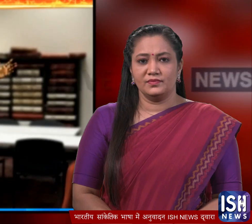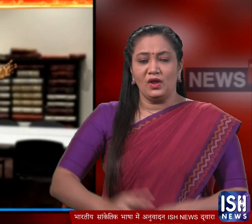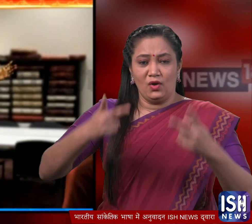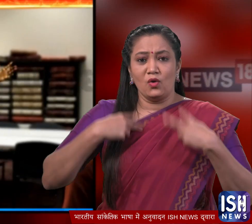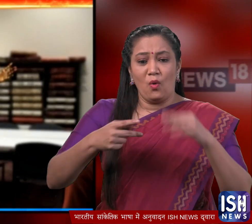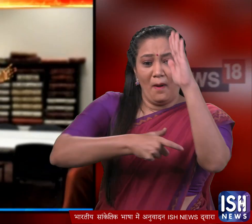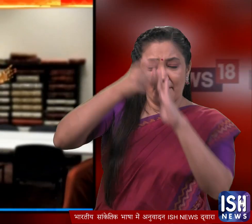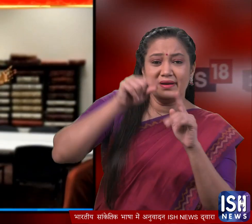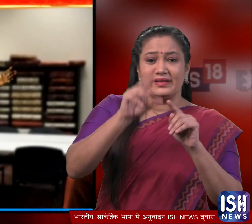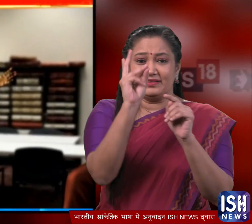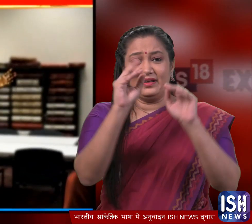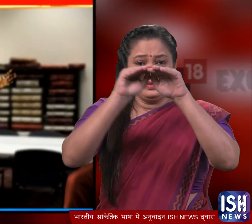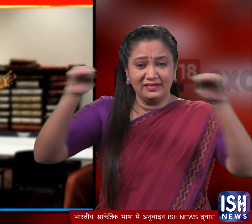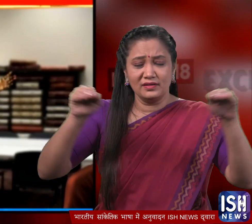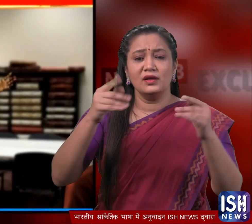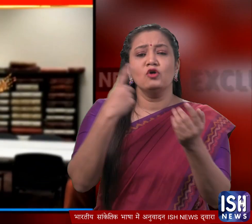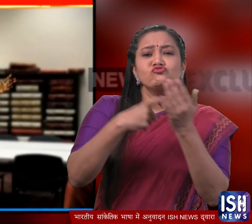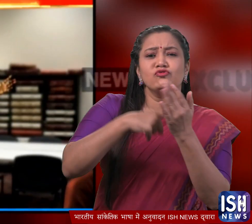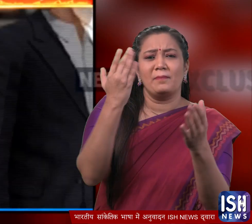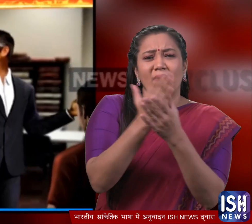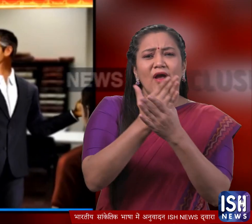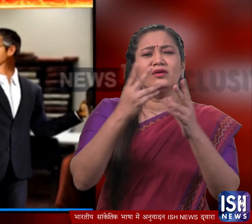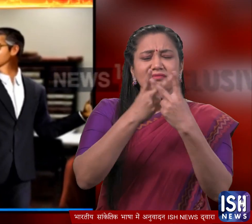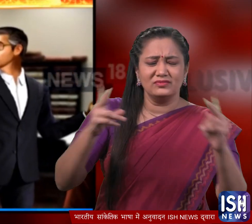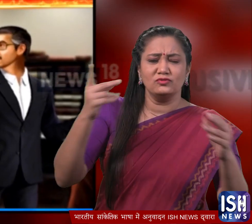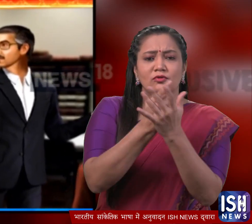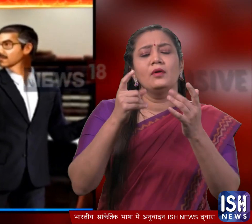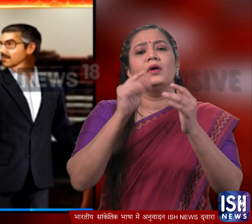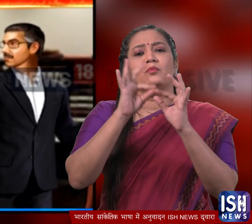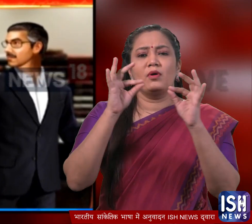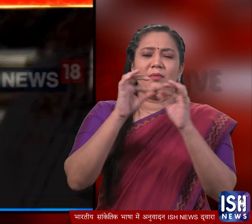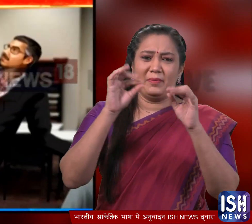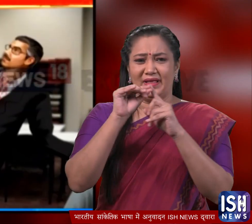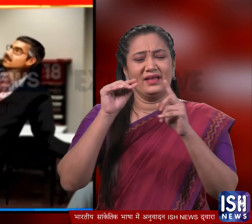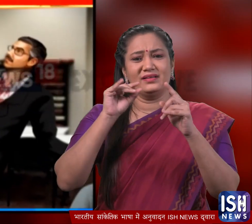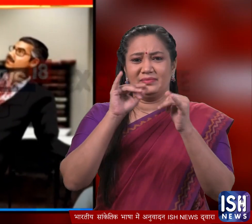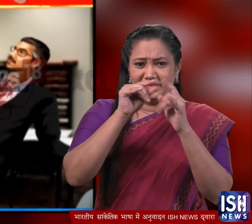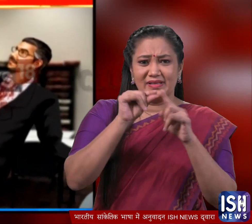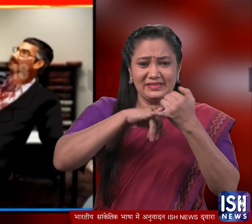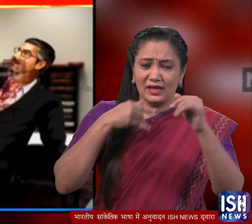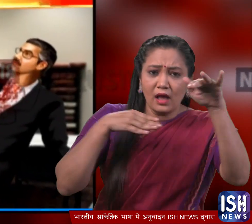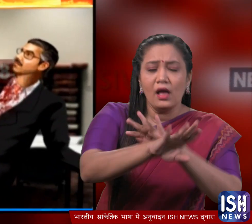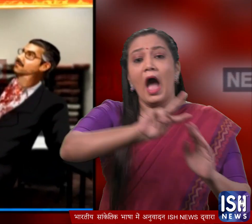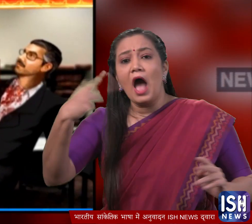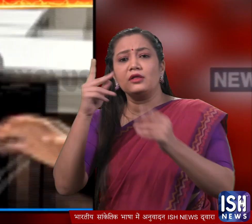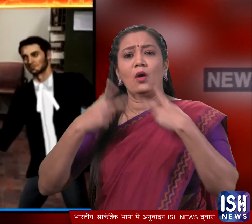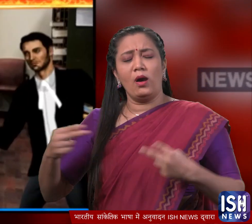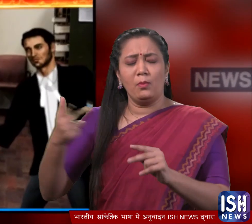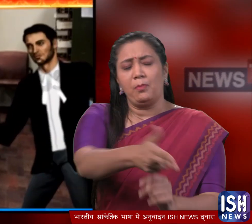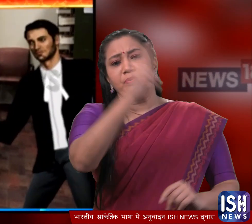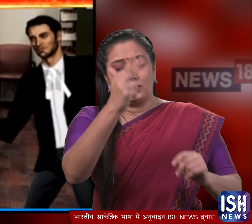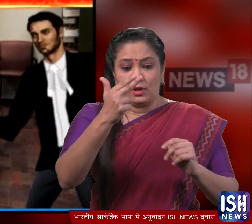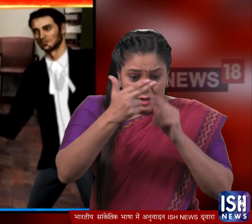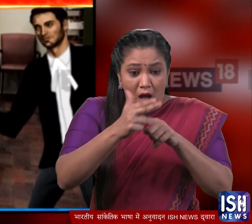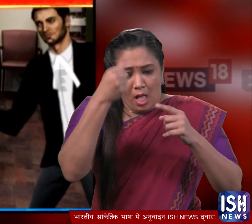बताया गया कि कोर्ट बिल्डिंग की तीसरी मंजिल पर बने रिकॉर्ड रूम में वकील भूपेंद्र सिंह किसी काम से गए थे। वहीं एक वकील ने उन्हें गोली मार दी और मौके पर